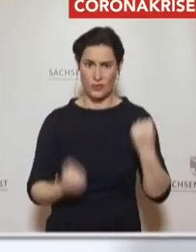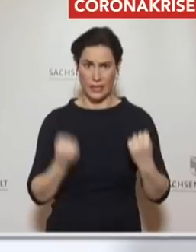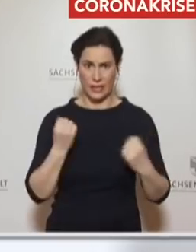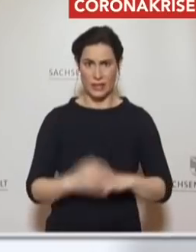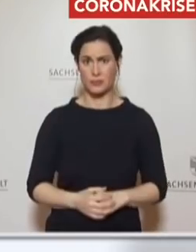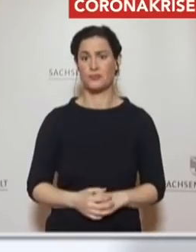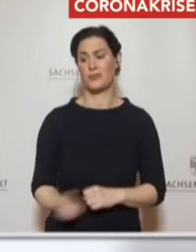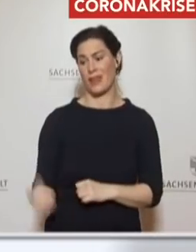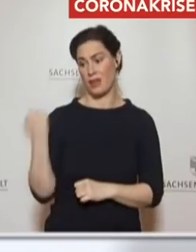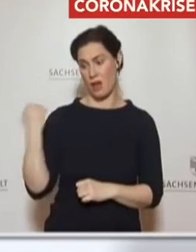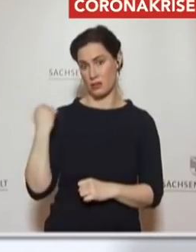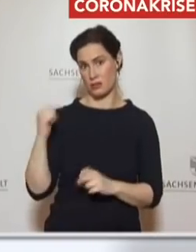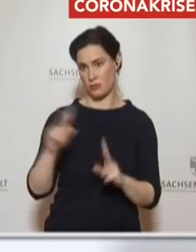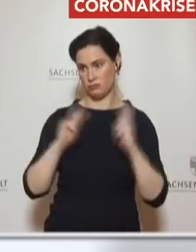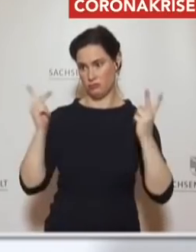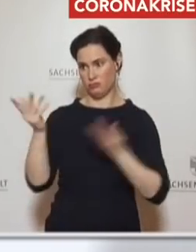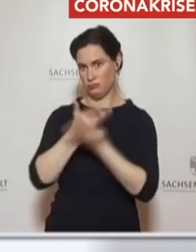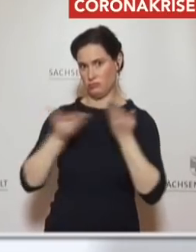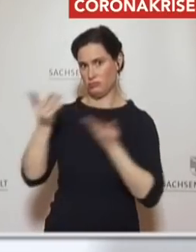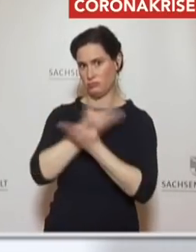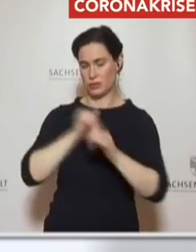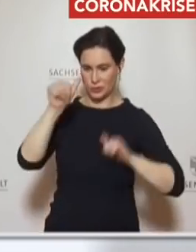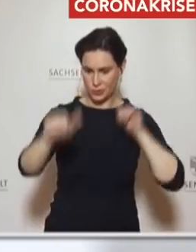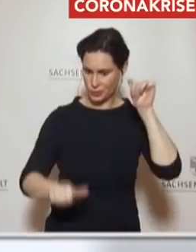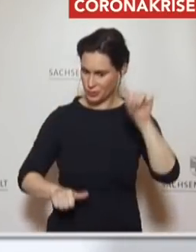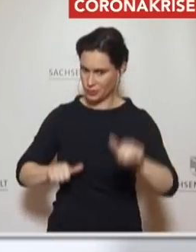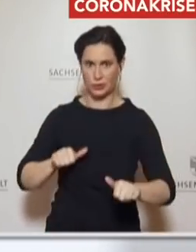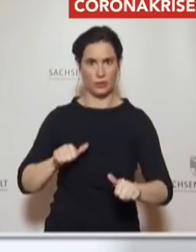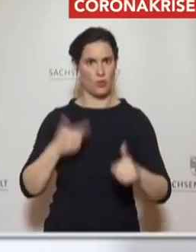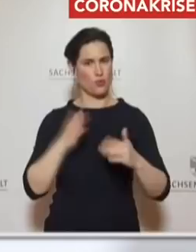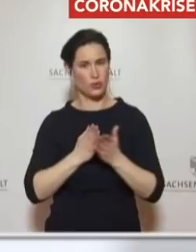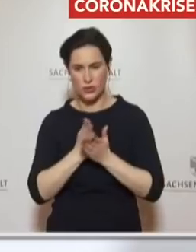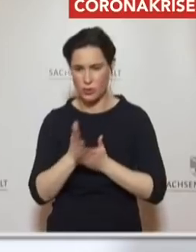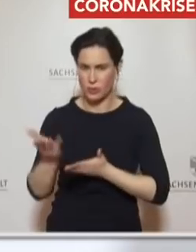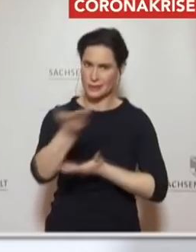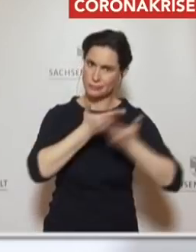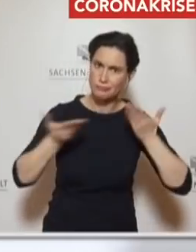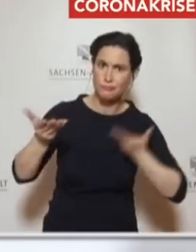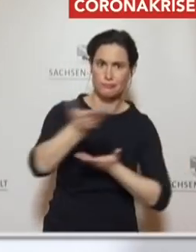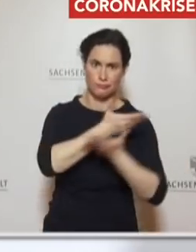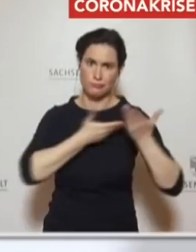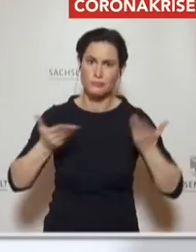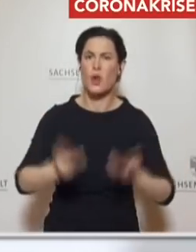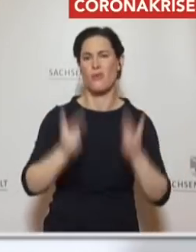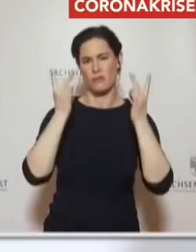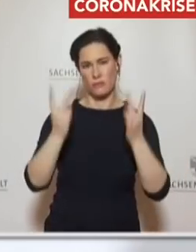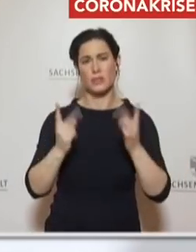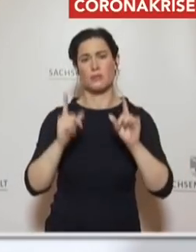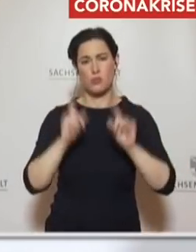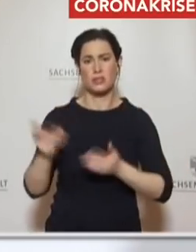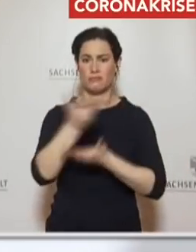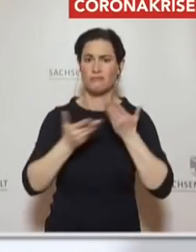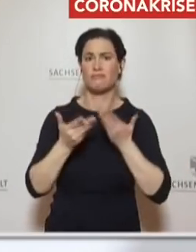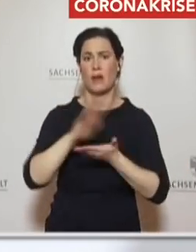gestrige bis in die heutige Morgenstunde hinein reichende Ministerpräsidentenkonferenz dringend notwendig ist, denn